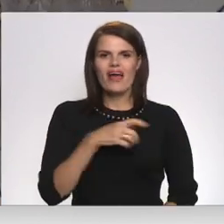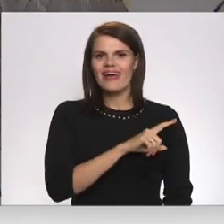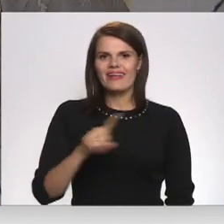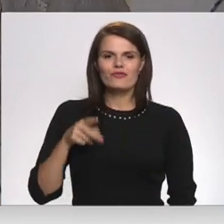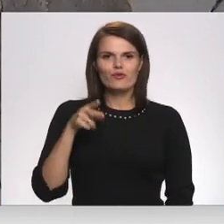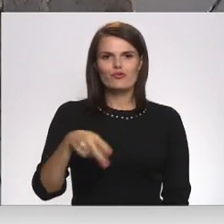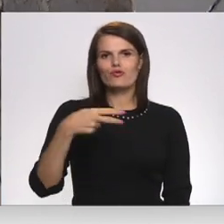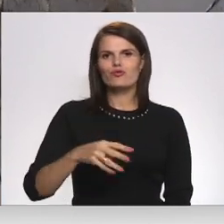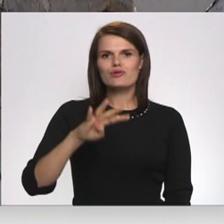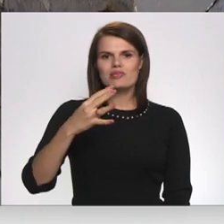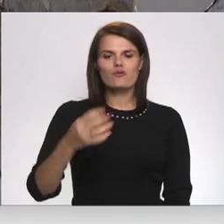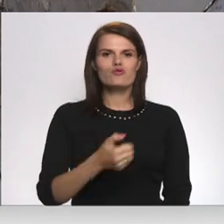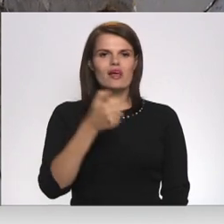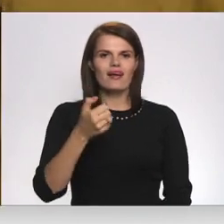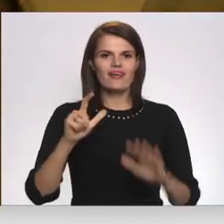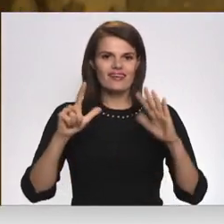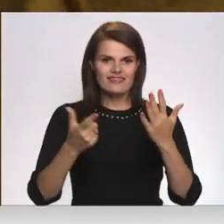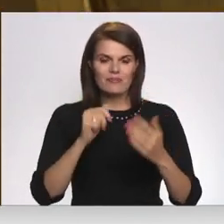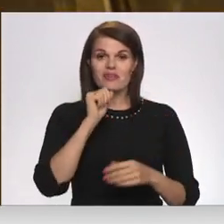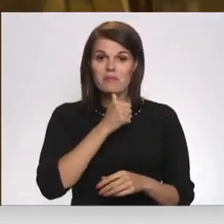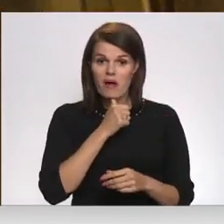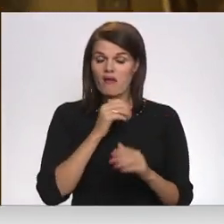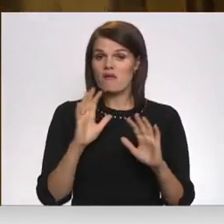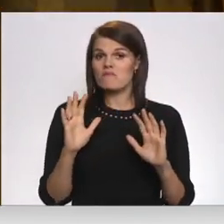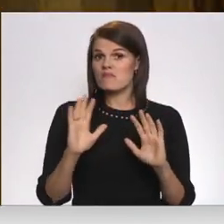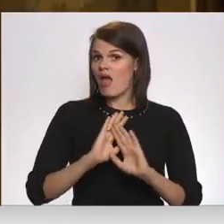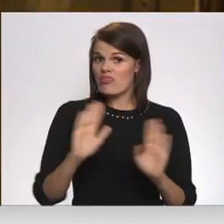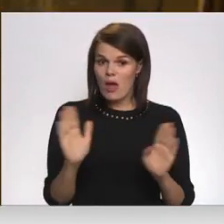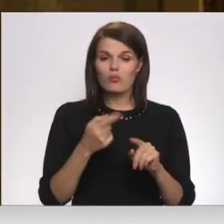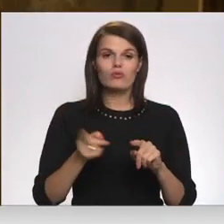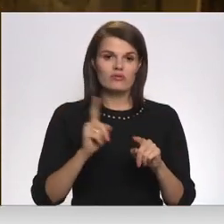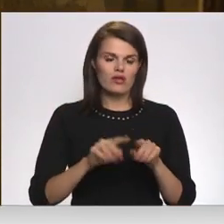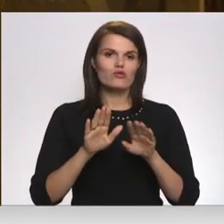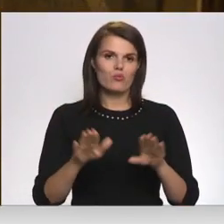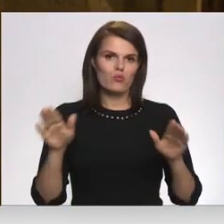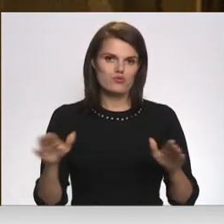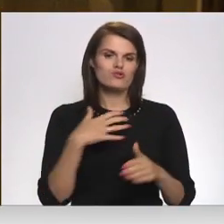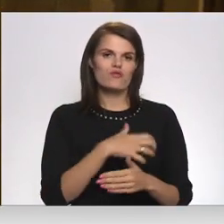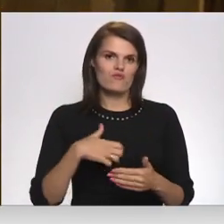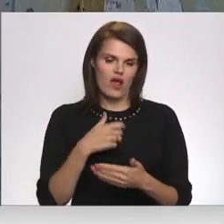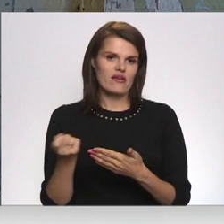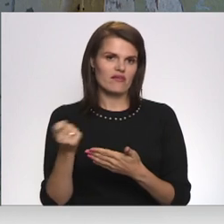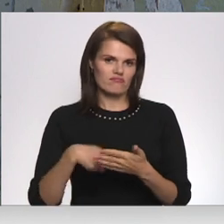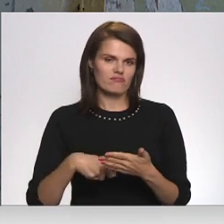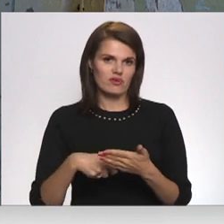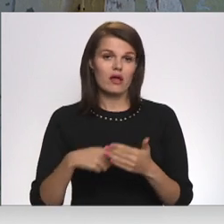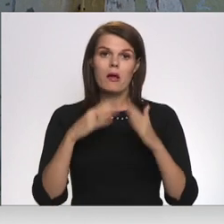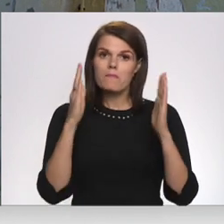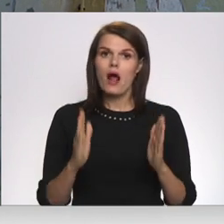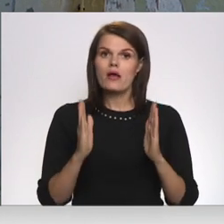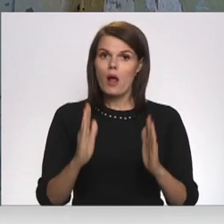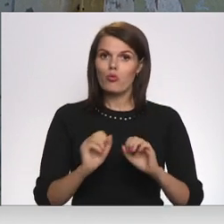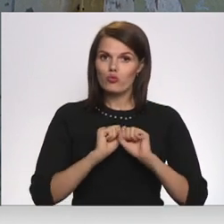Gada 7. Maijam. Citādi arī muzeja telpas tiks atzītas par nedrošām un muzeja darbība būs jāpārtrauc. Lai ēka būtu